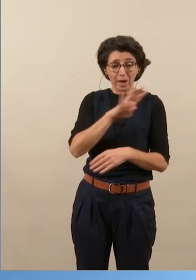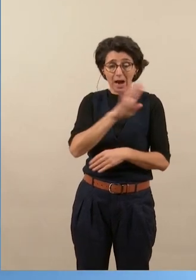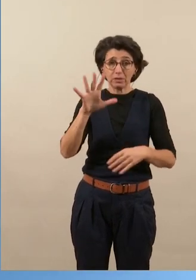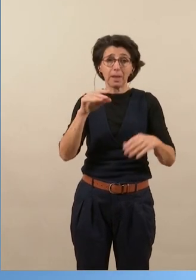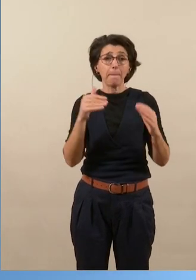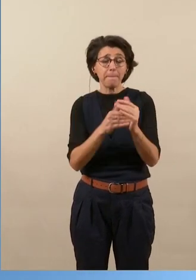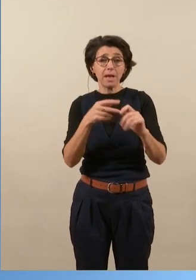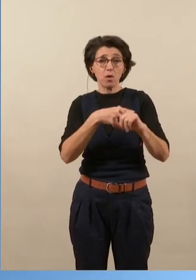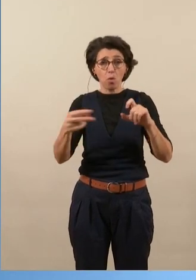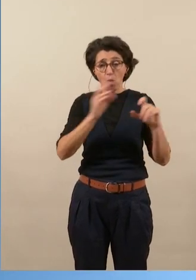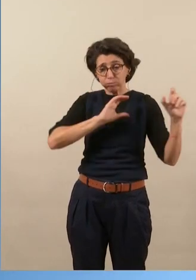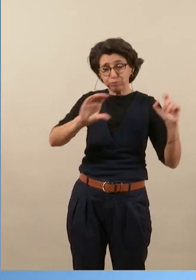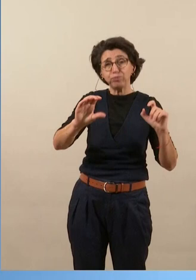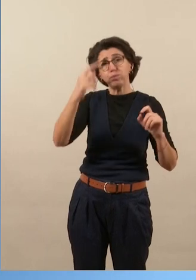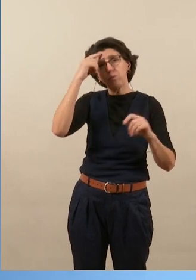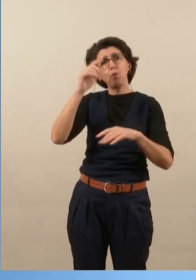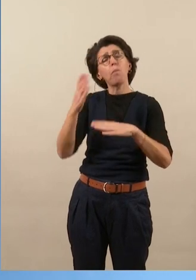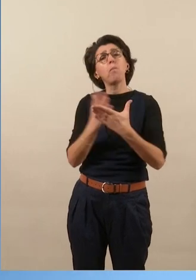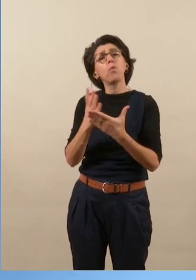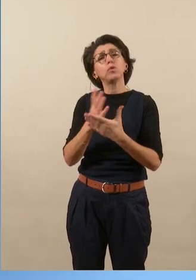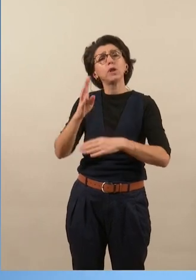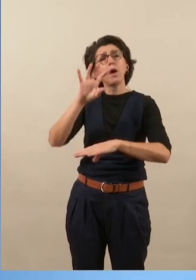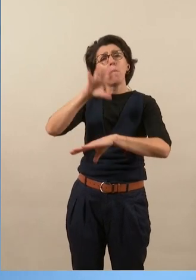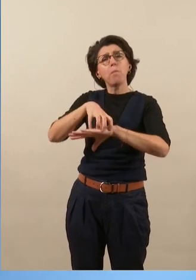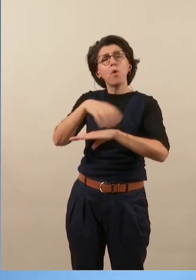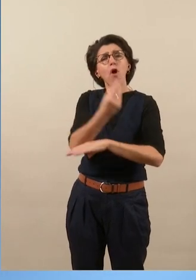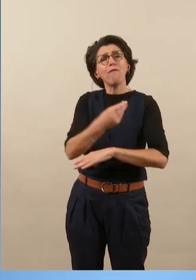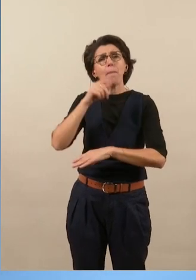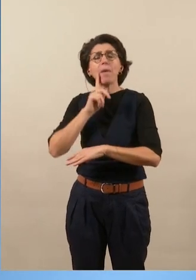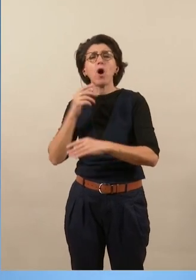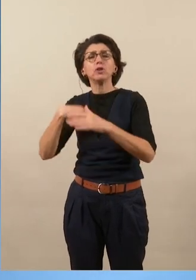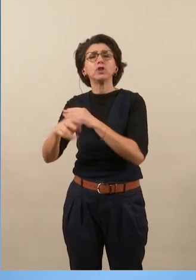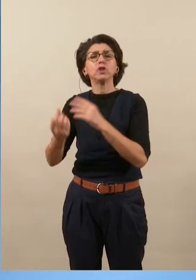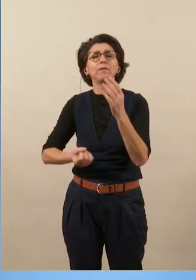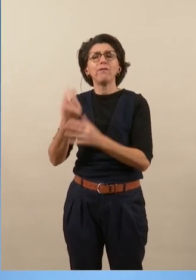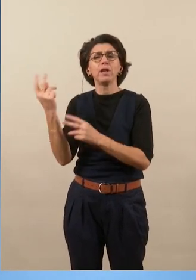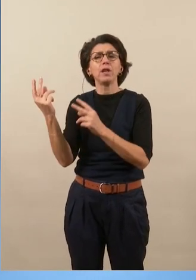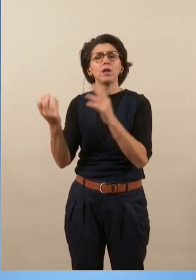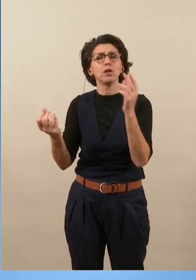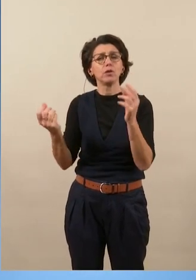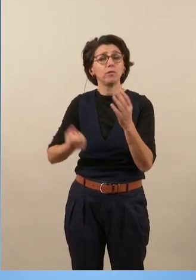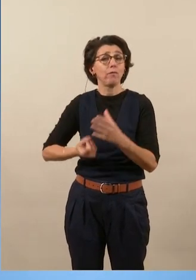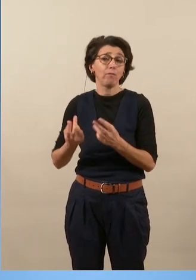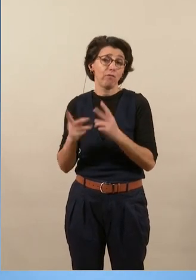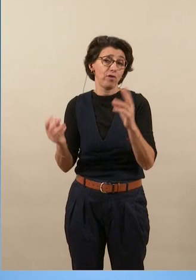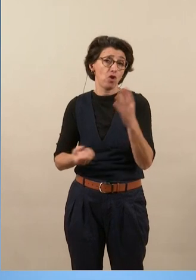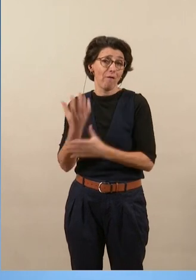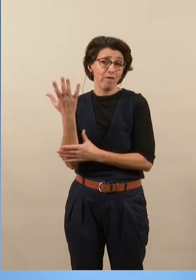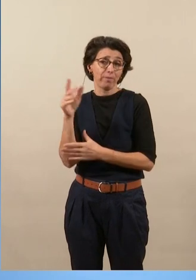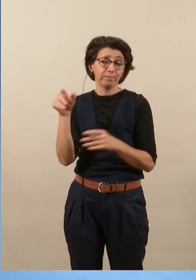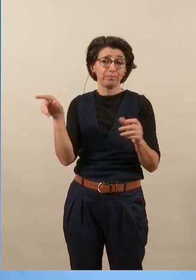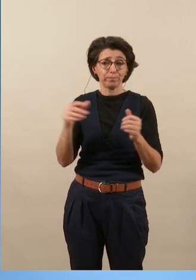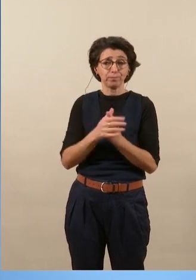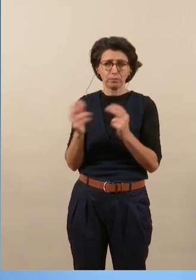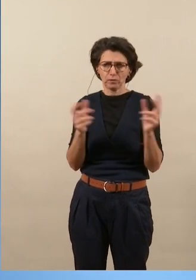aider au projet de pôle enfant par an de la vie neuve à l'heure où les inégalités sont marquées dès le plus jeune âge et où l'enjeu de la